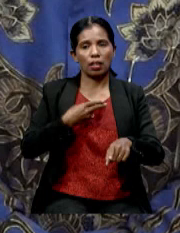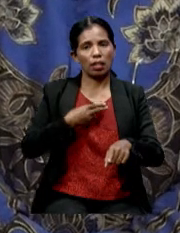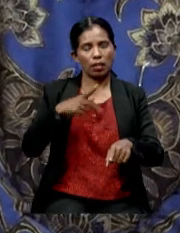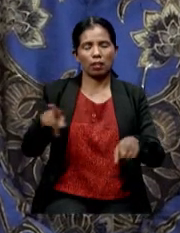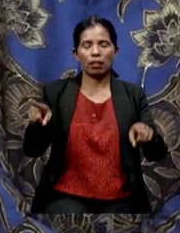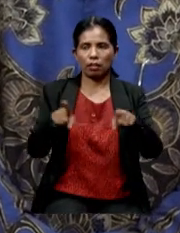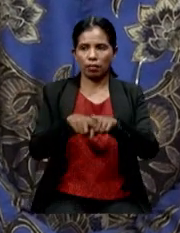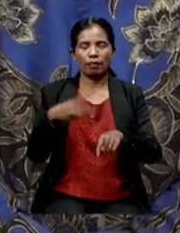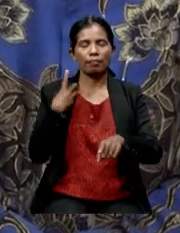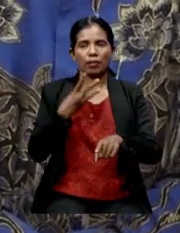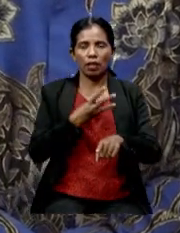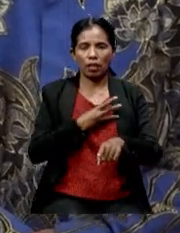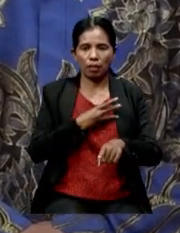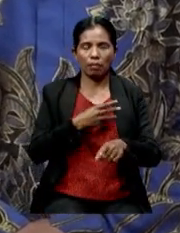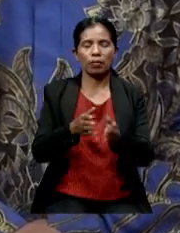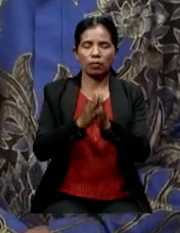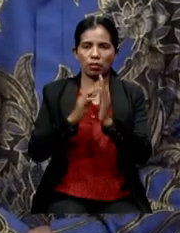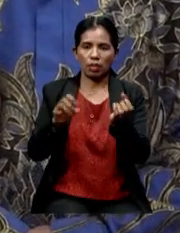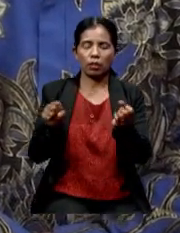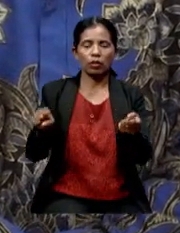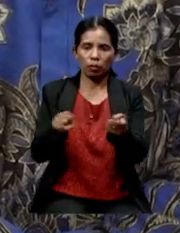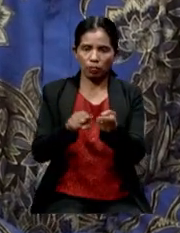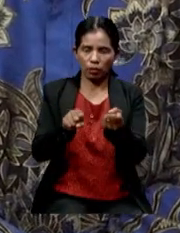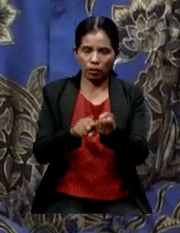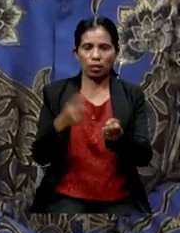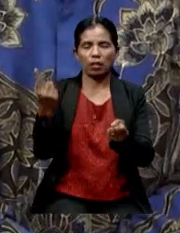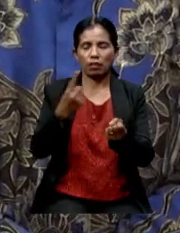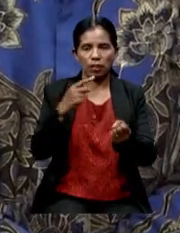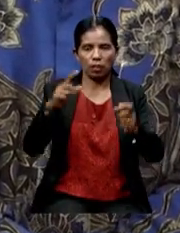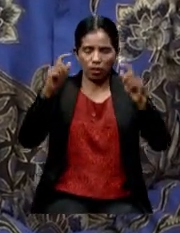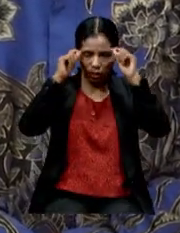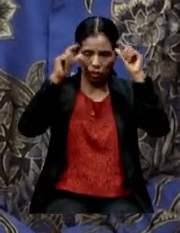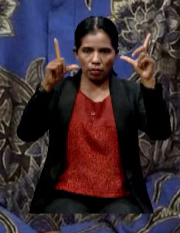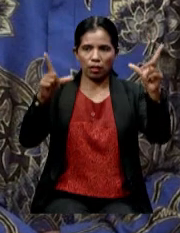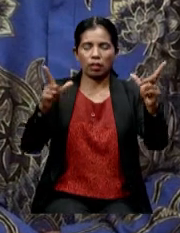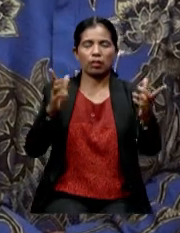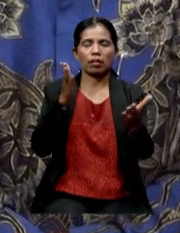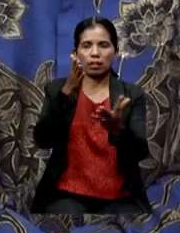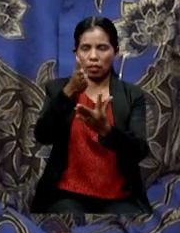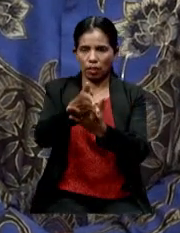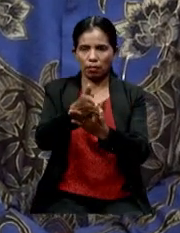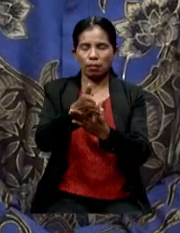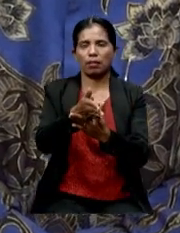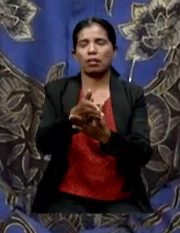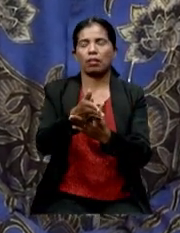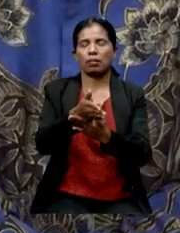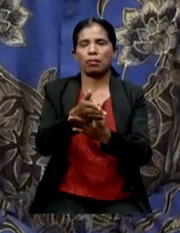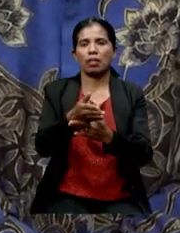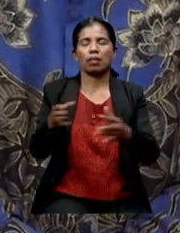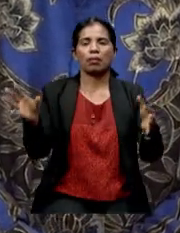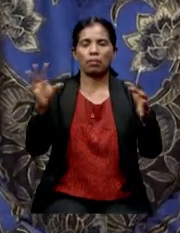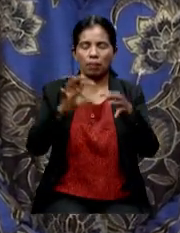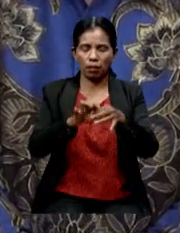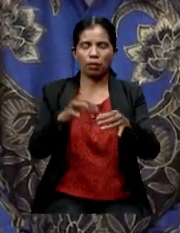Kami Muhammadiyah mendukung agar Timor Leste juga menjadi anggota